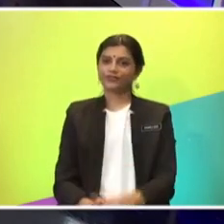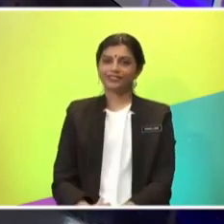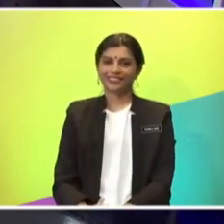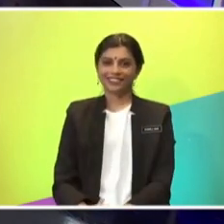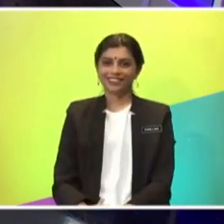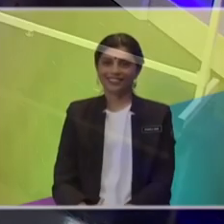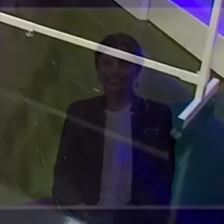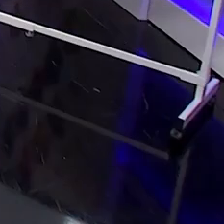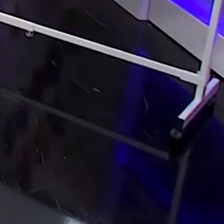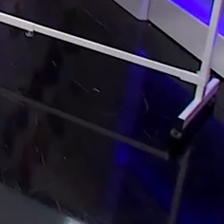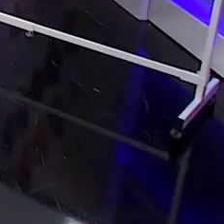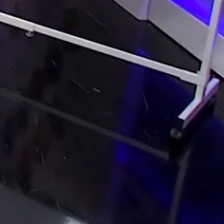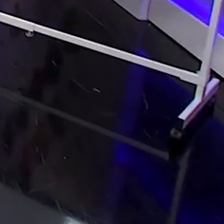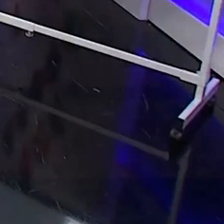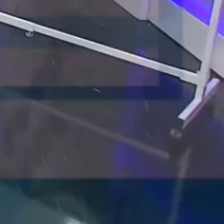TV KPM.